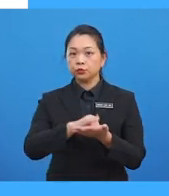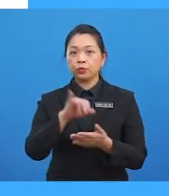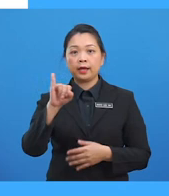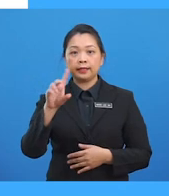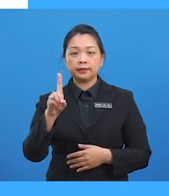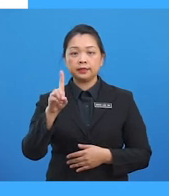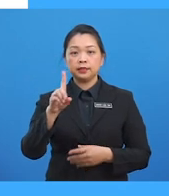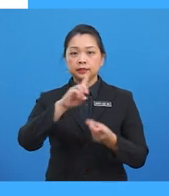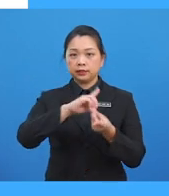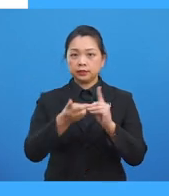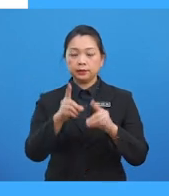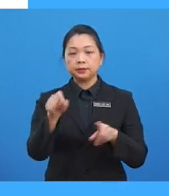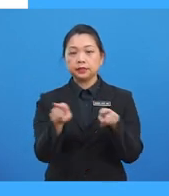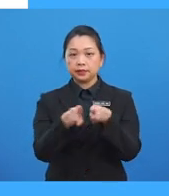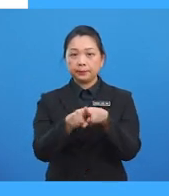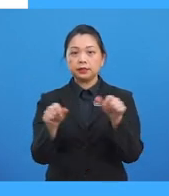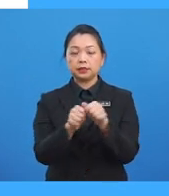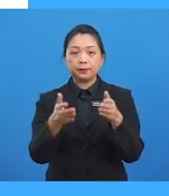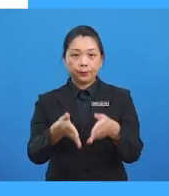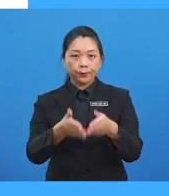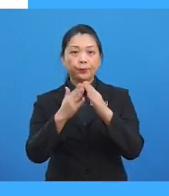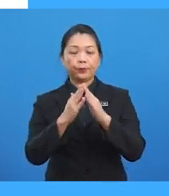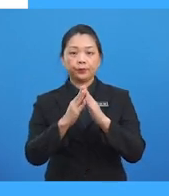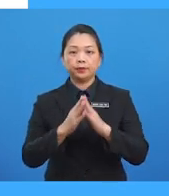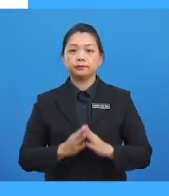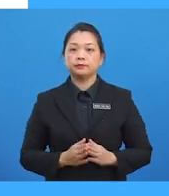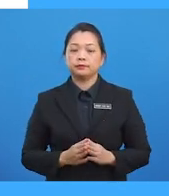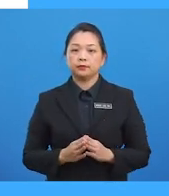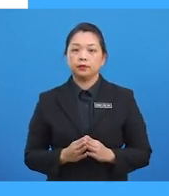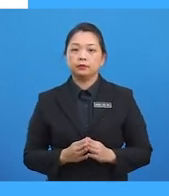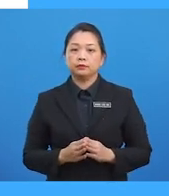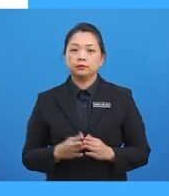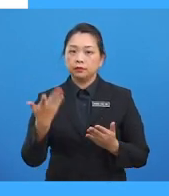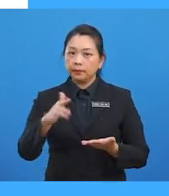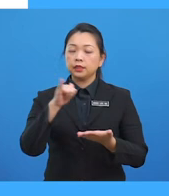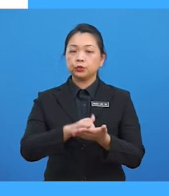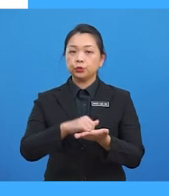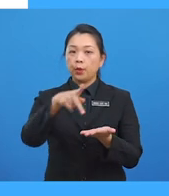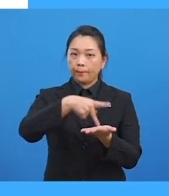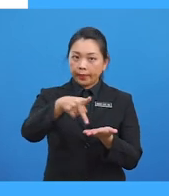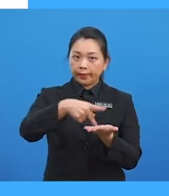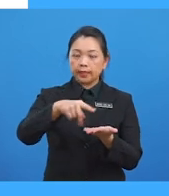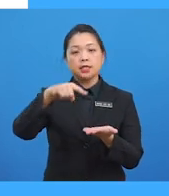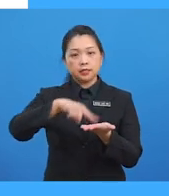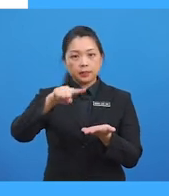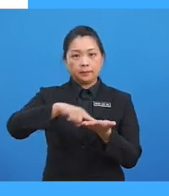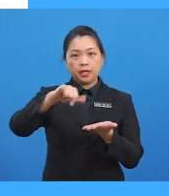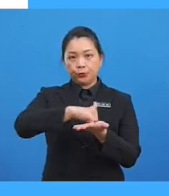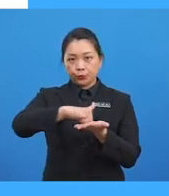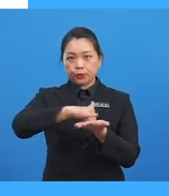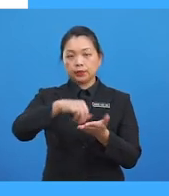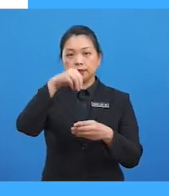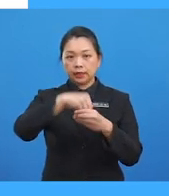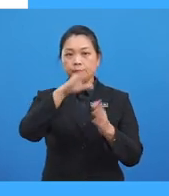digital hendaklah disertakan dengan permohonan anda. Yang keenam, teruskan dengan pembayaran, semak yuran dalam